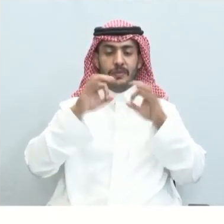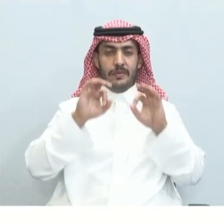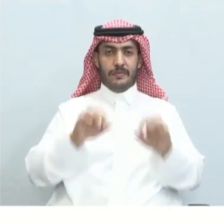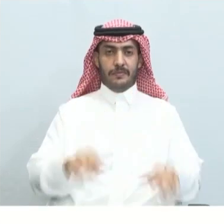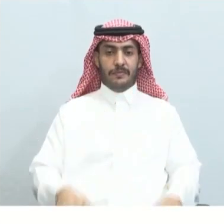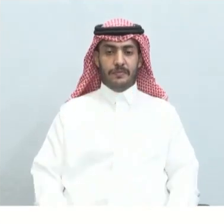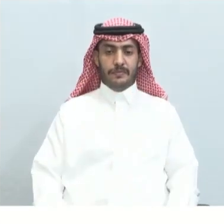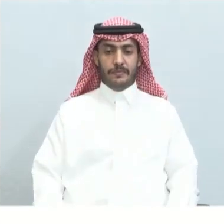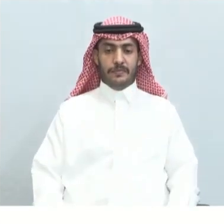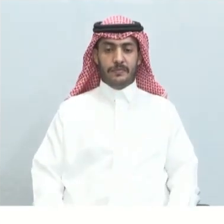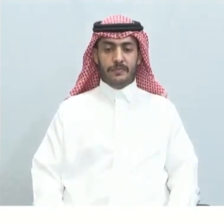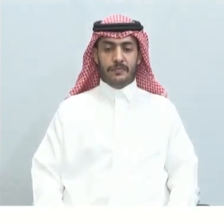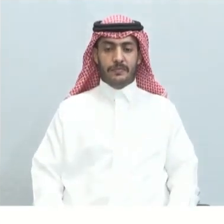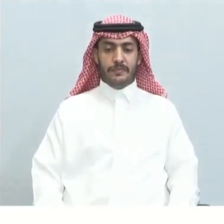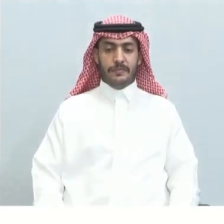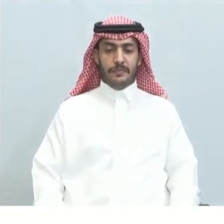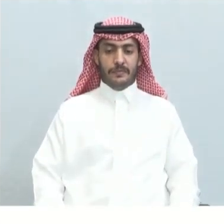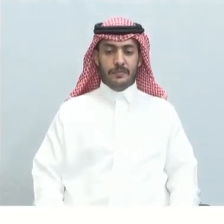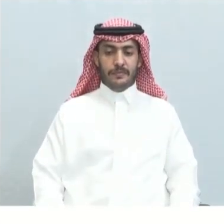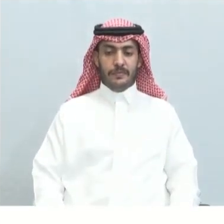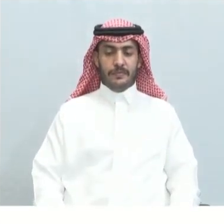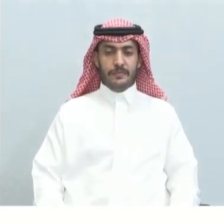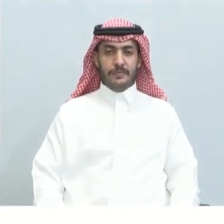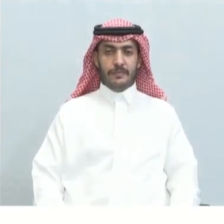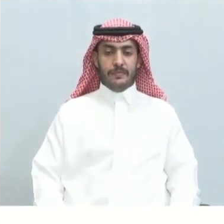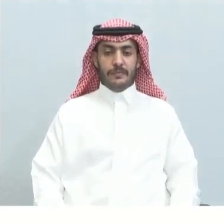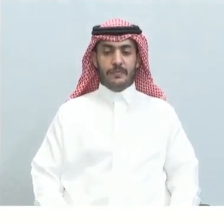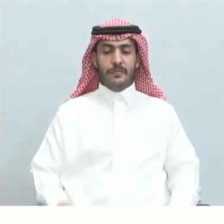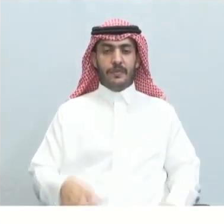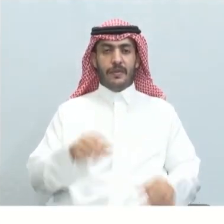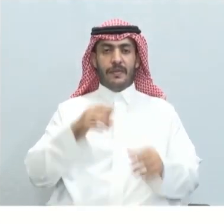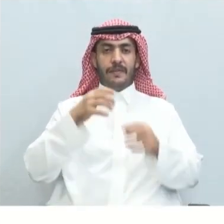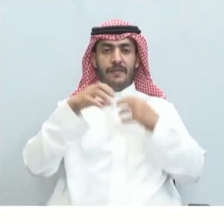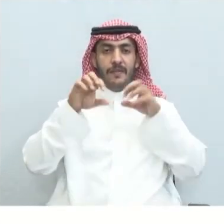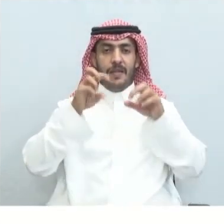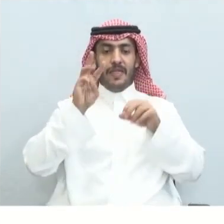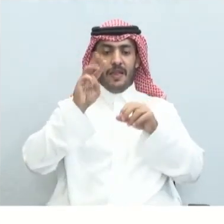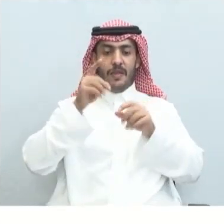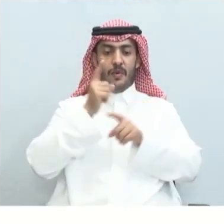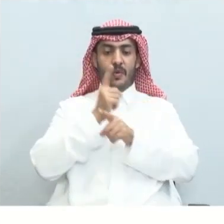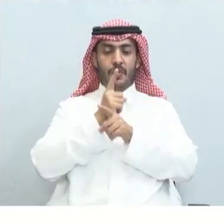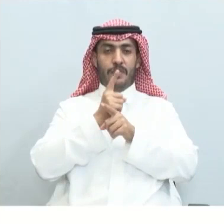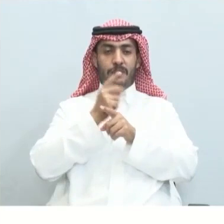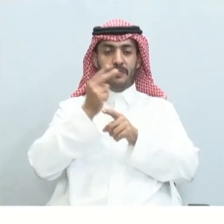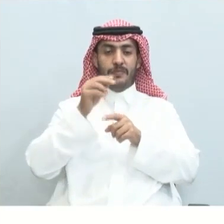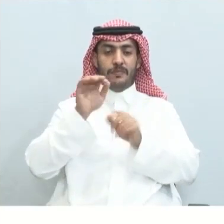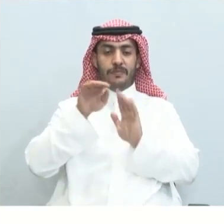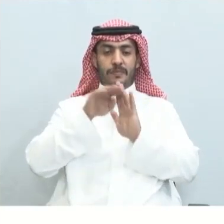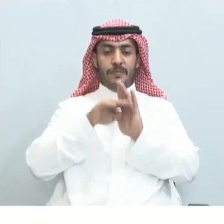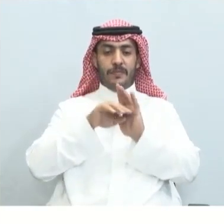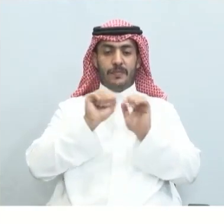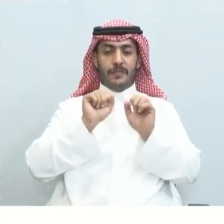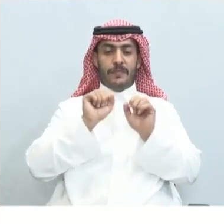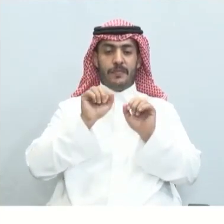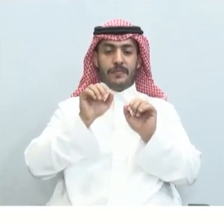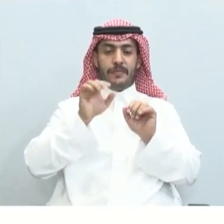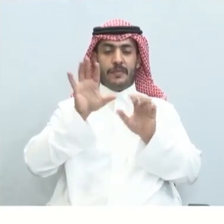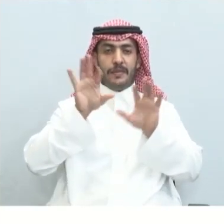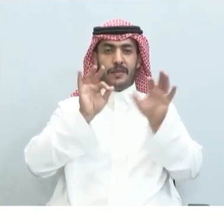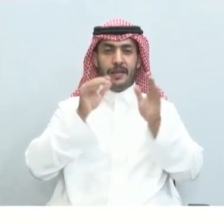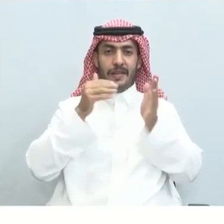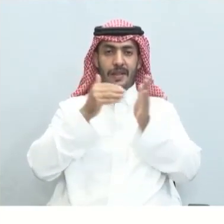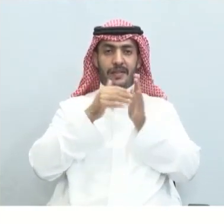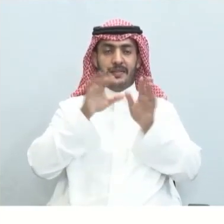في الحصه الماضيه ايضا التعرف على الفروع الثلاثه للعلوم تحديد مهاره بعض